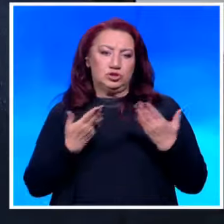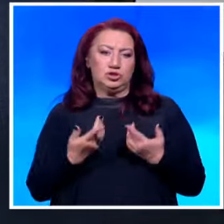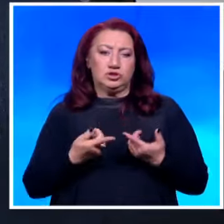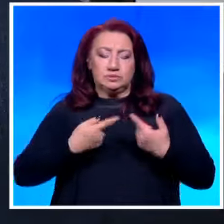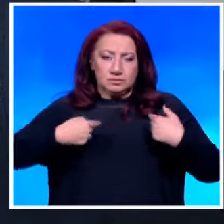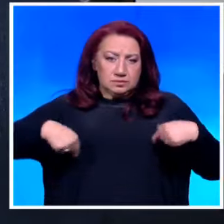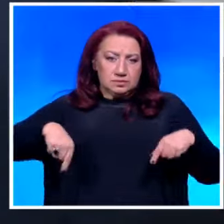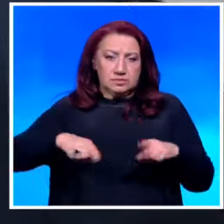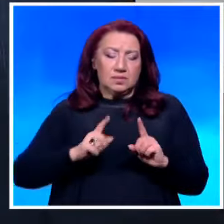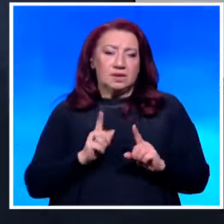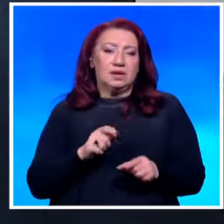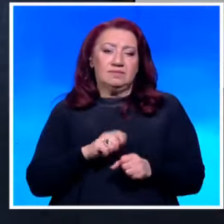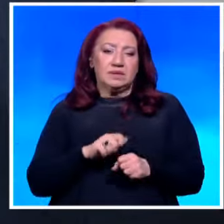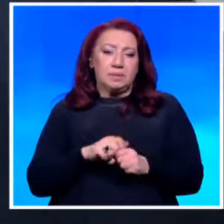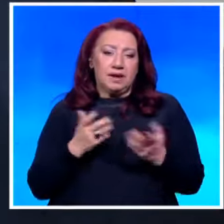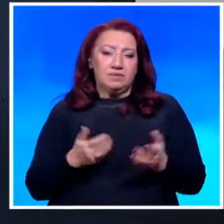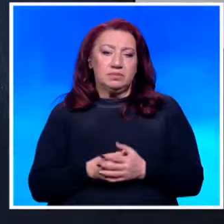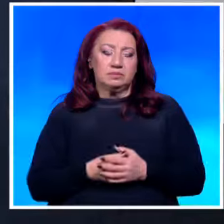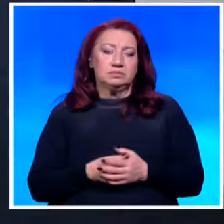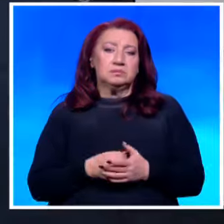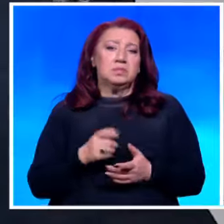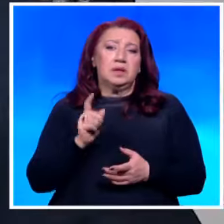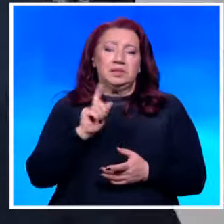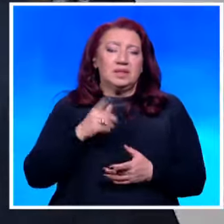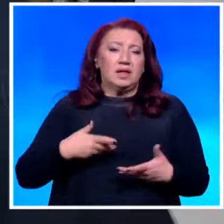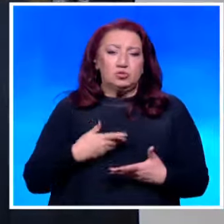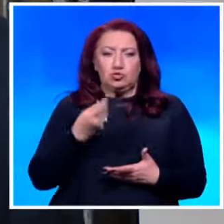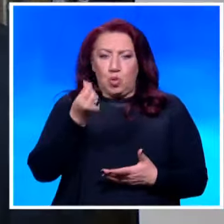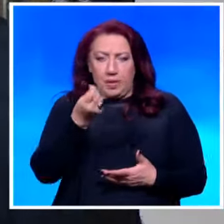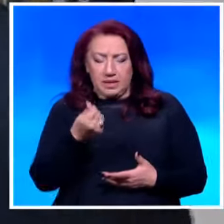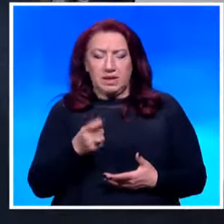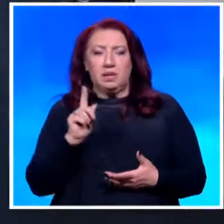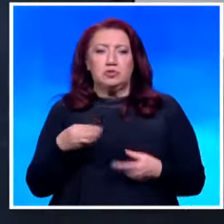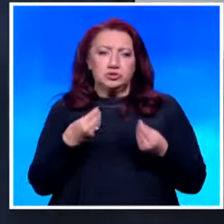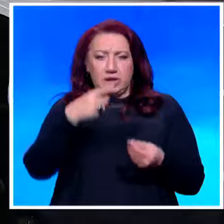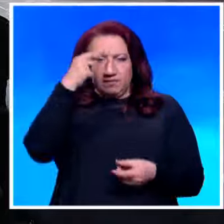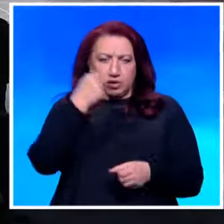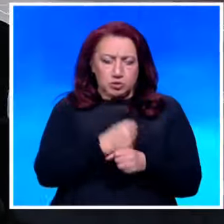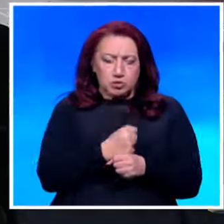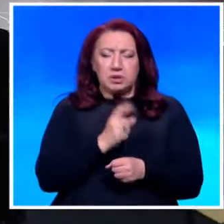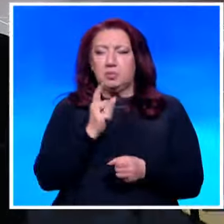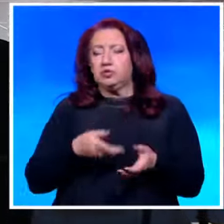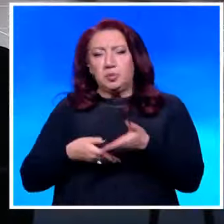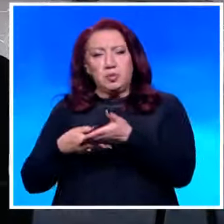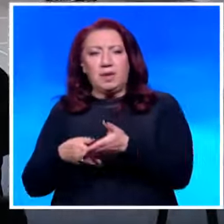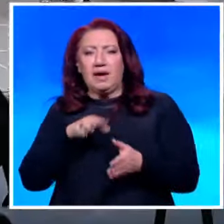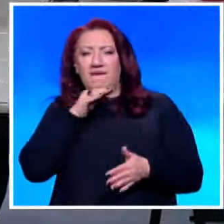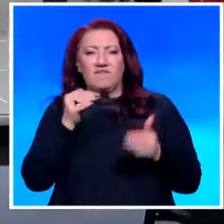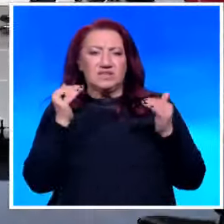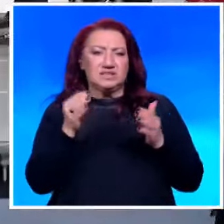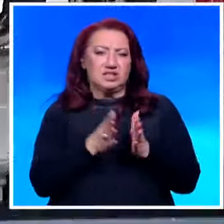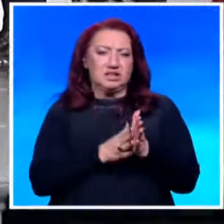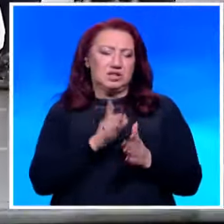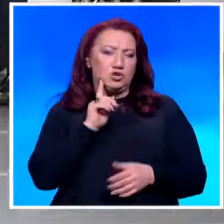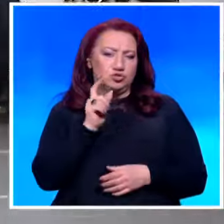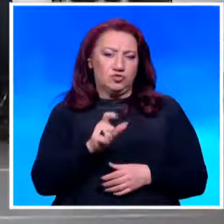няма средства, може да дари труд, може да почисти пред себе си, може да помогне на възрастен човек. Главният оперативен директор на